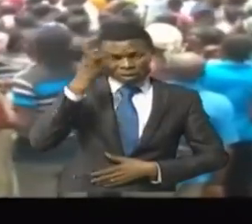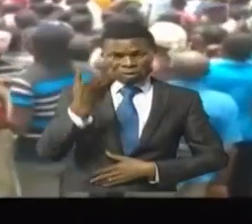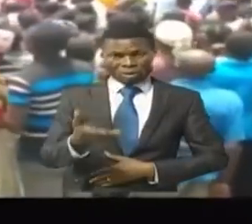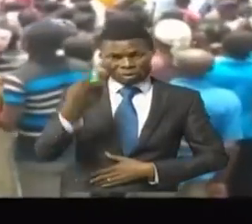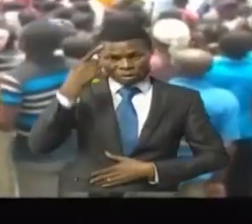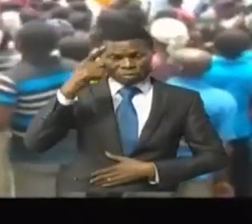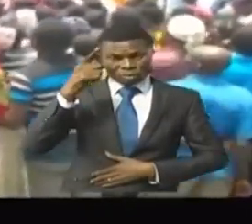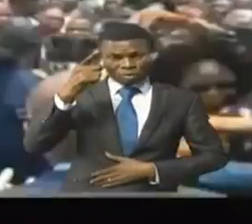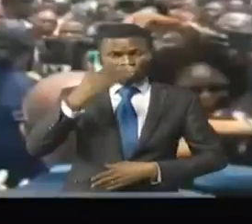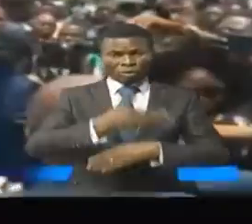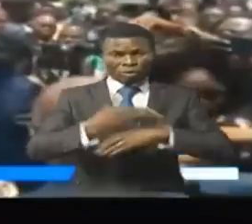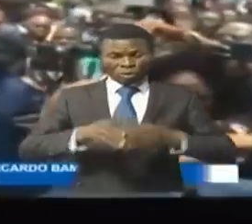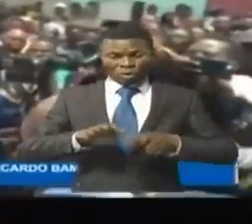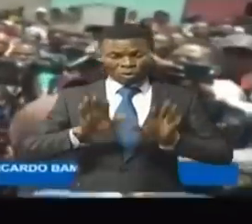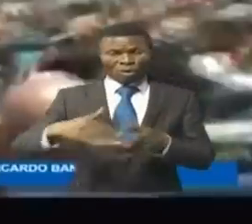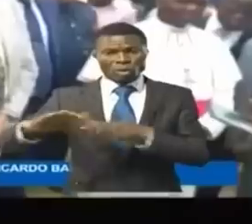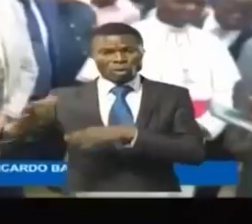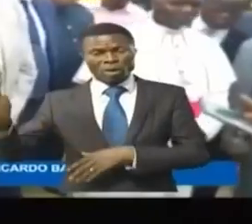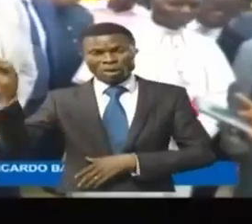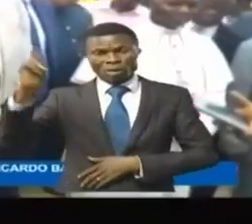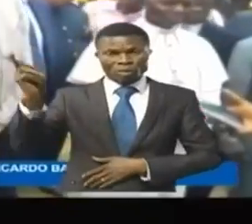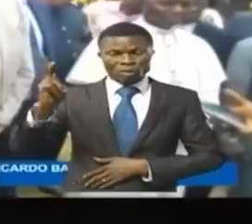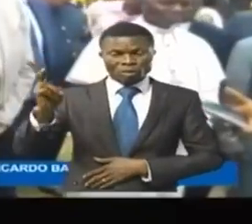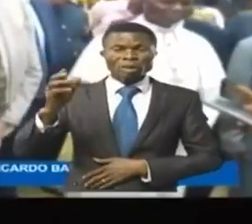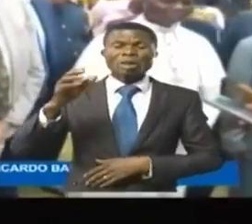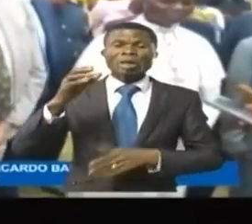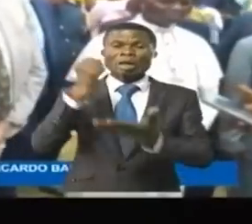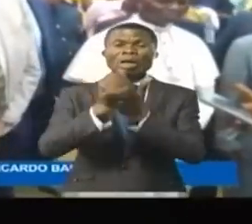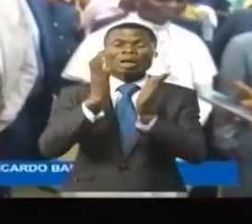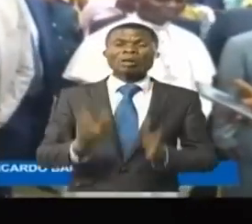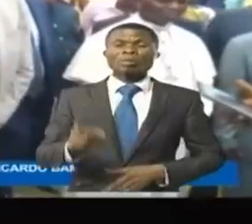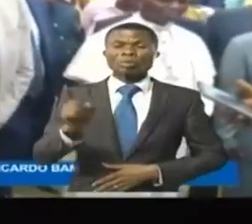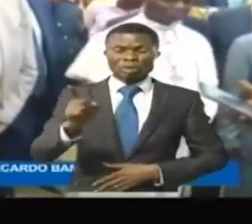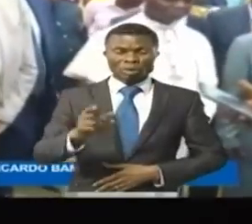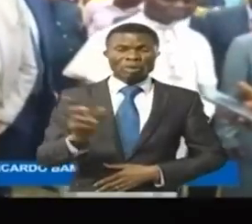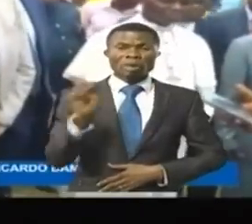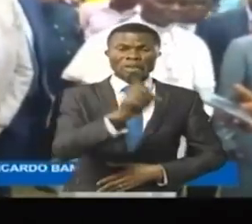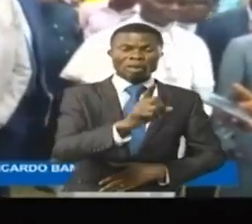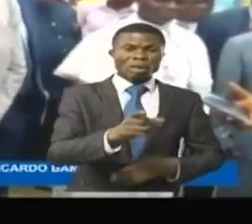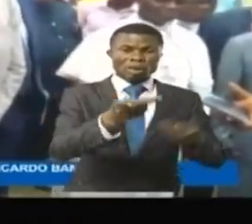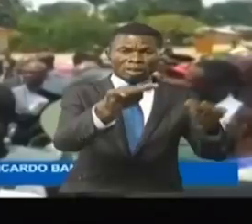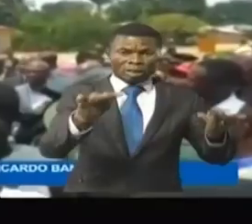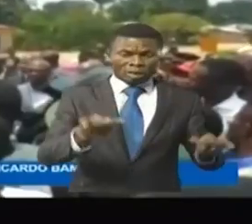le balisage de la rivière Kasaï, Jean-Marc Châtaignier s'est rendu au point